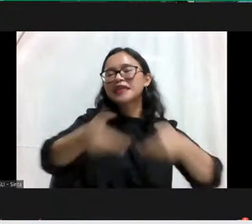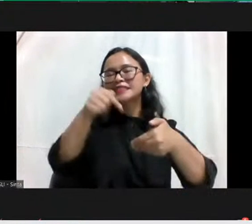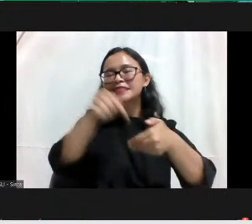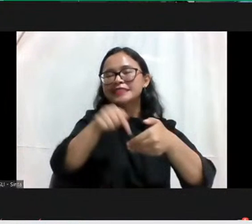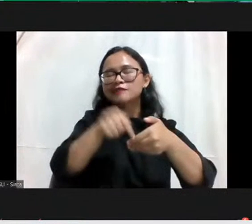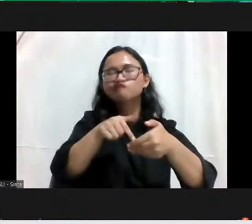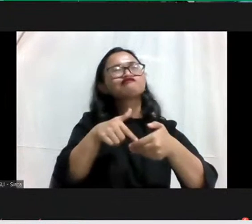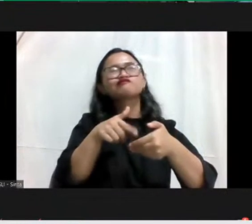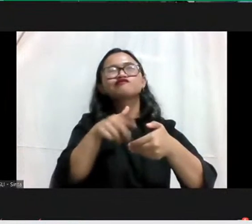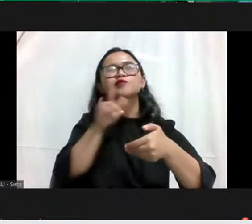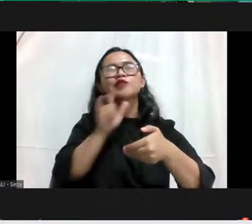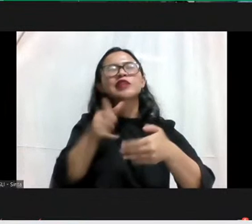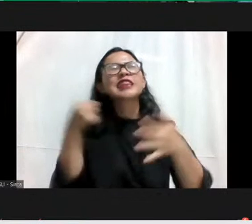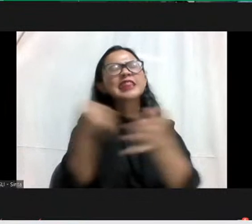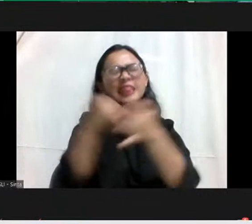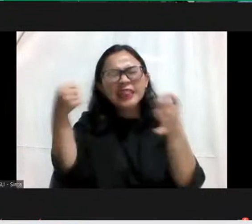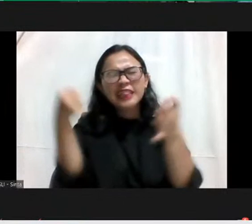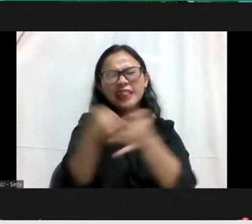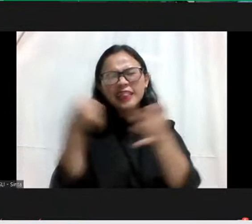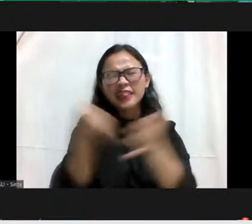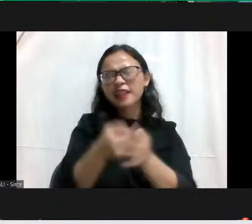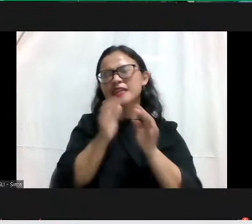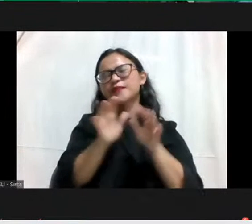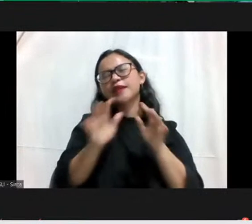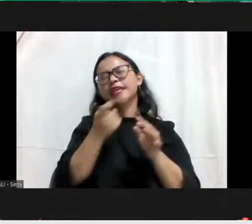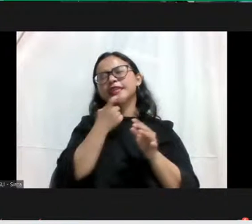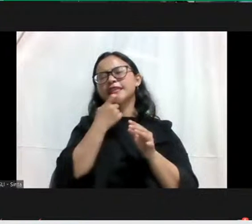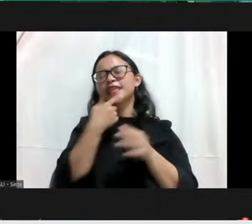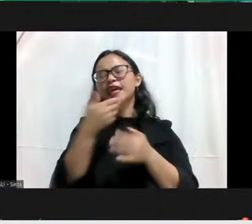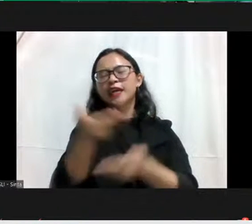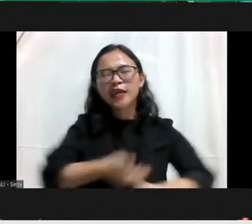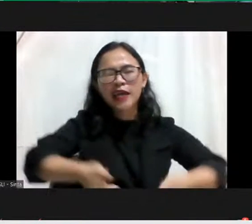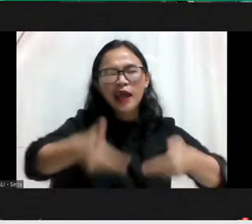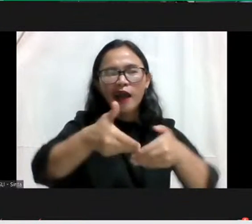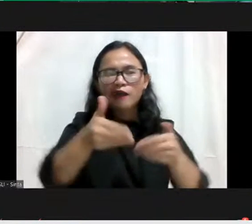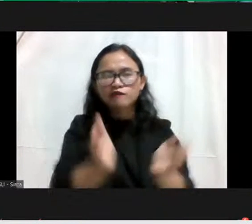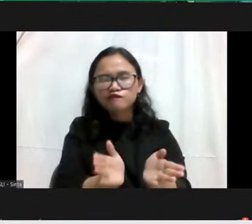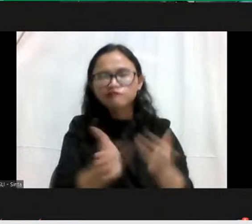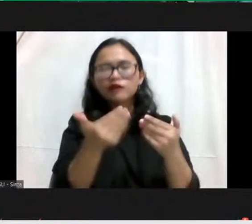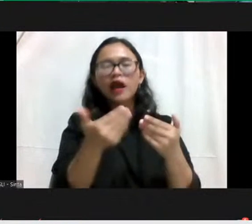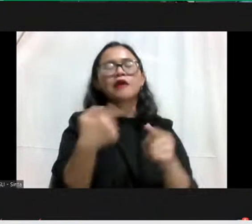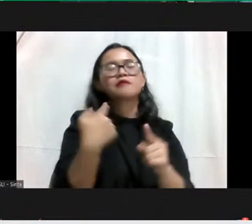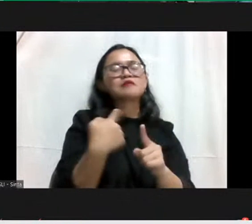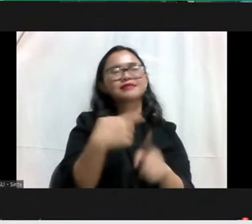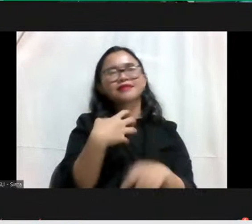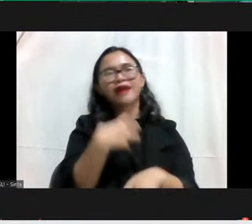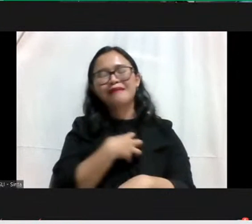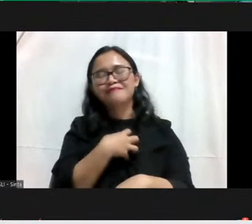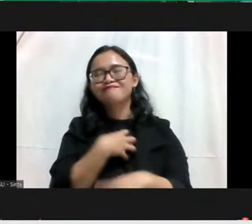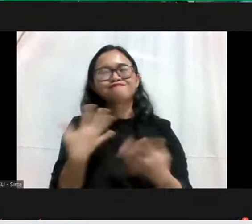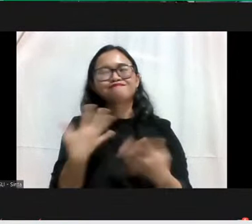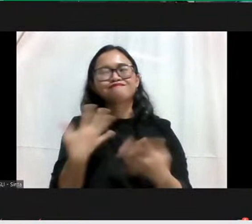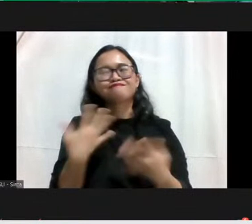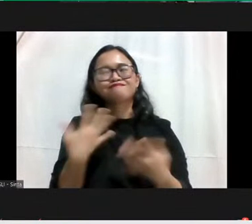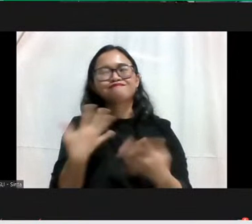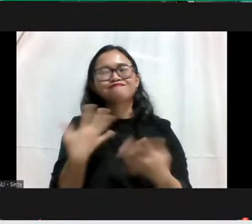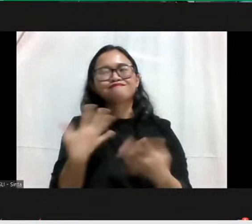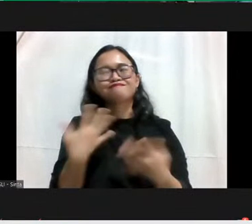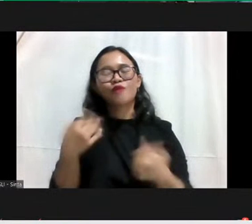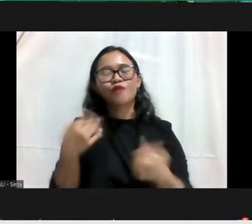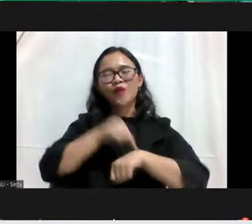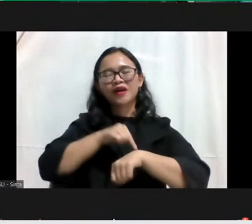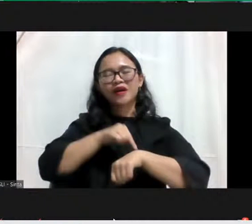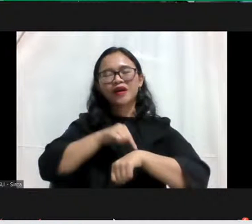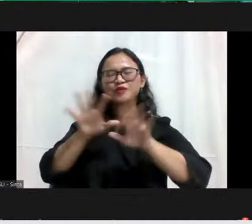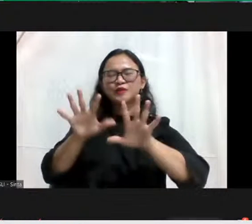ada banyak sekali tantangan buat perlindungan lingkungan dan HAM dari pembangunan food Estate ini e waktunya 10 menit karena kita